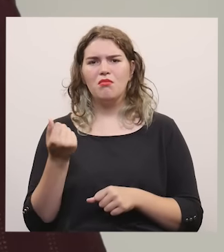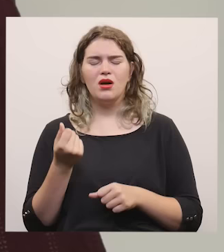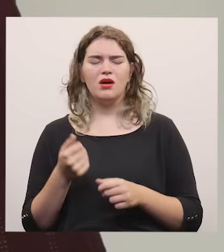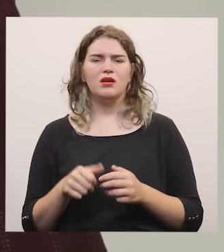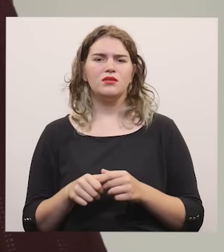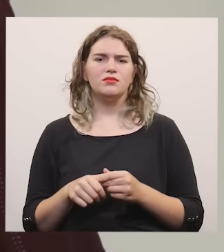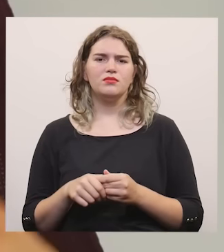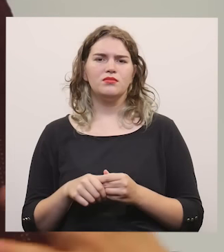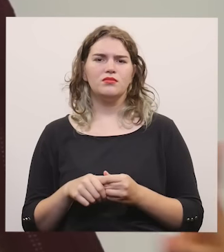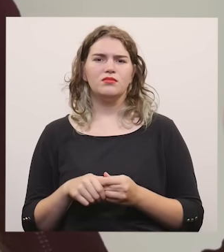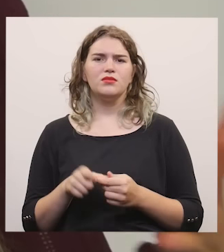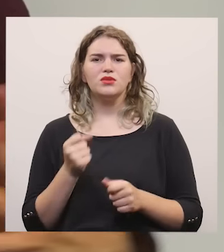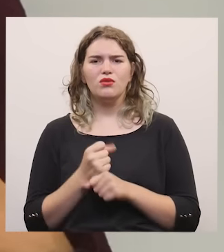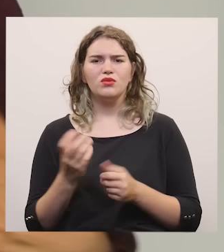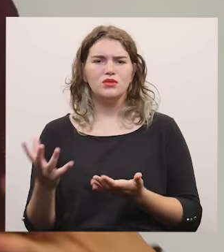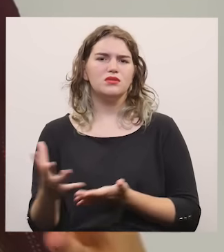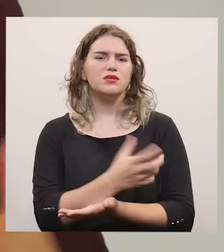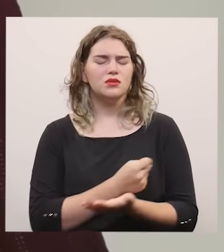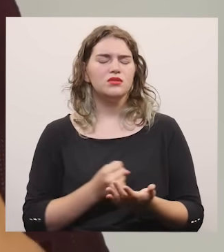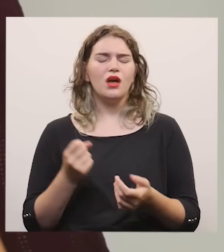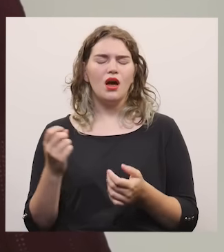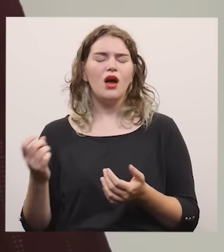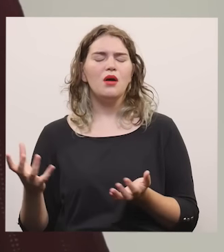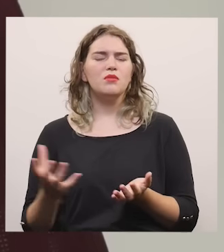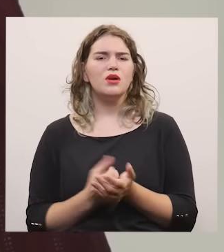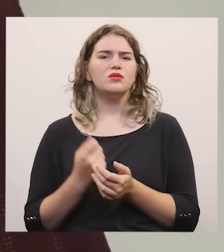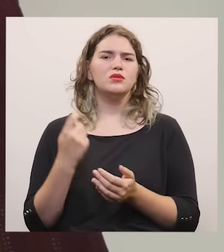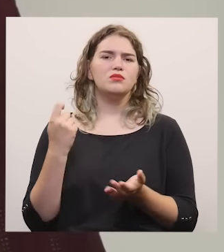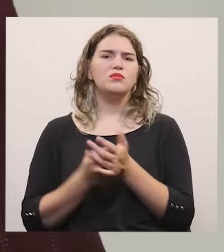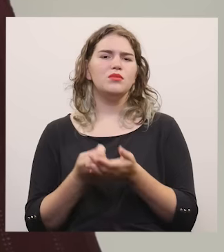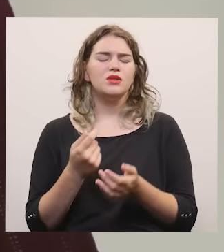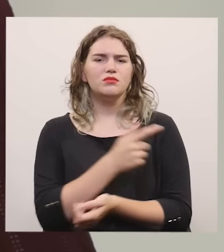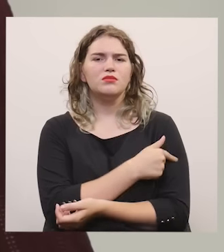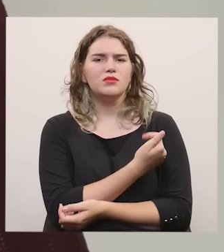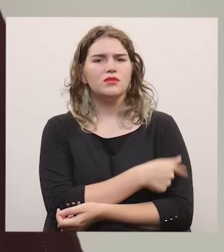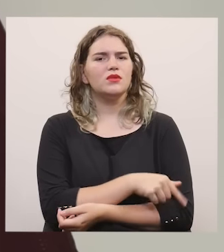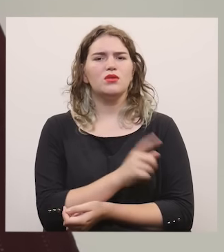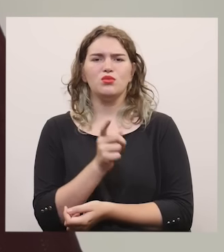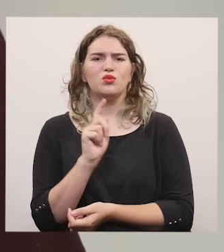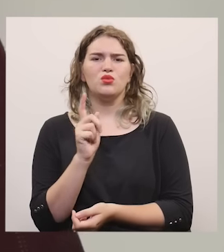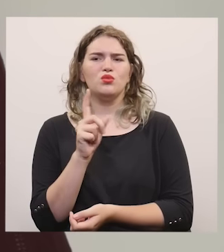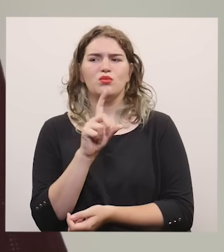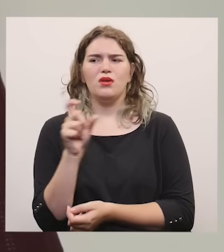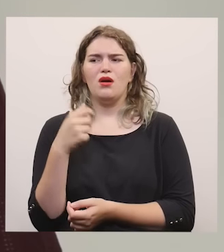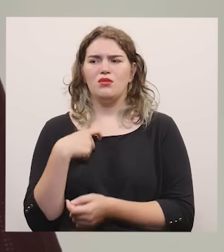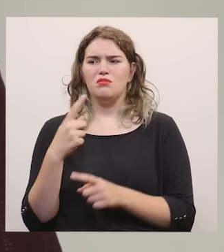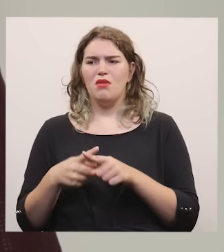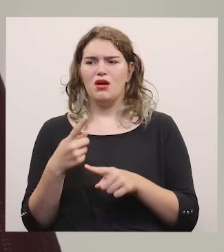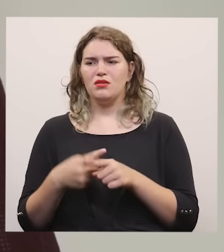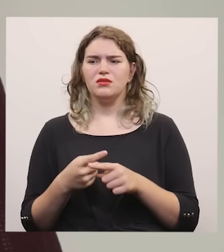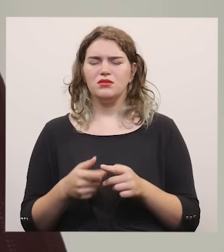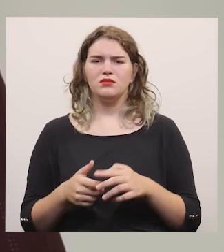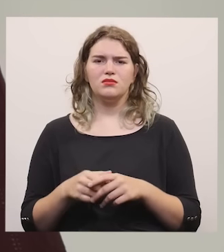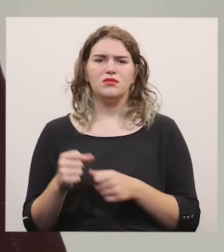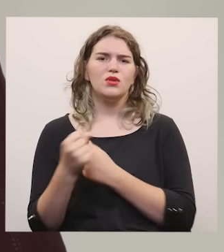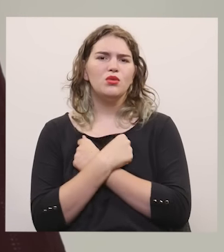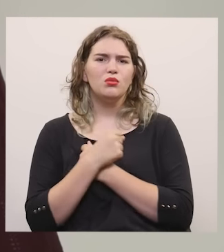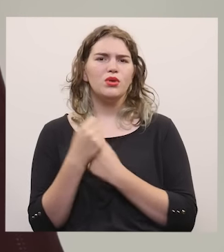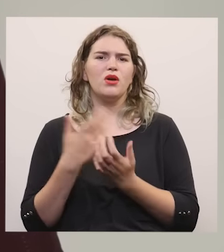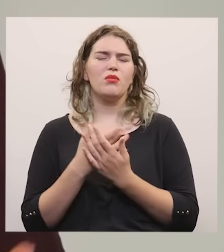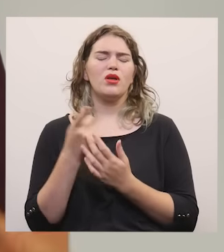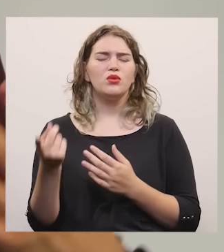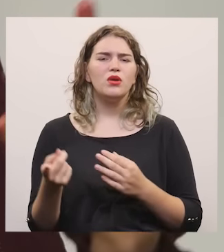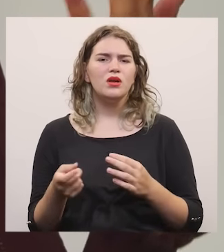bani. S-au făcut strângeri, s-au făcut și am reușit să-i plătim spitalizarea. Deci nici de cu material sau așa mai departe. Din iubirea asta pentru el și